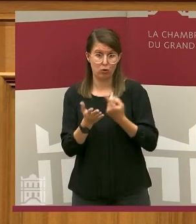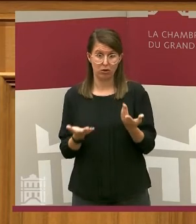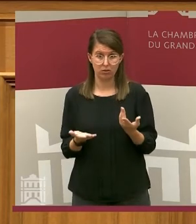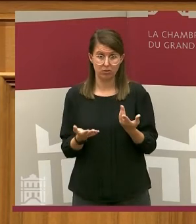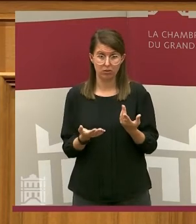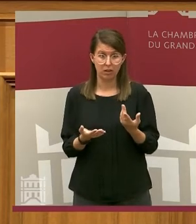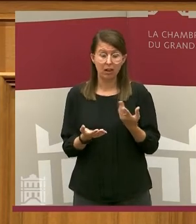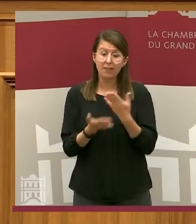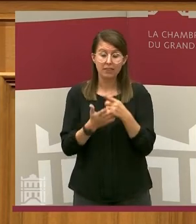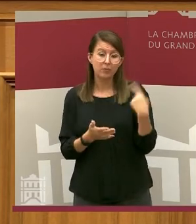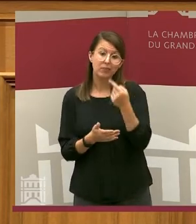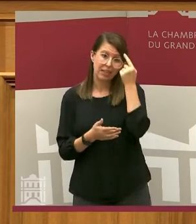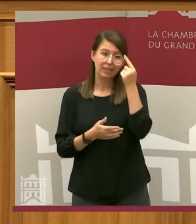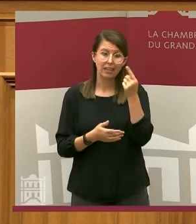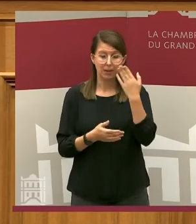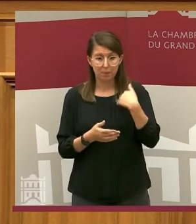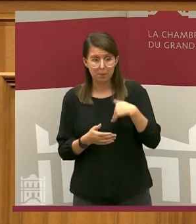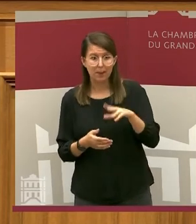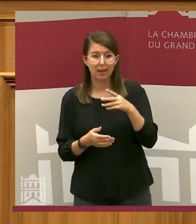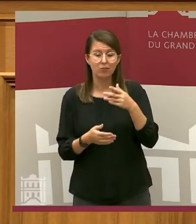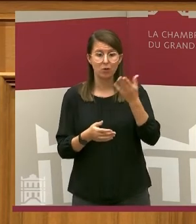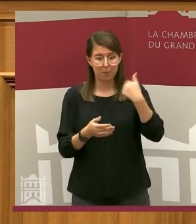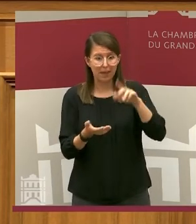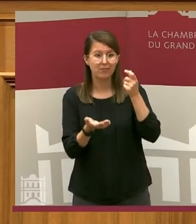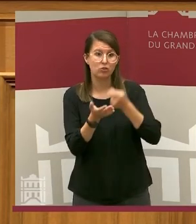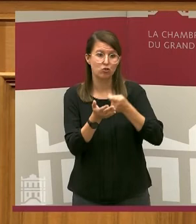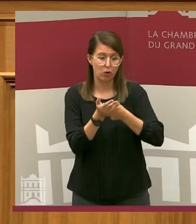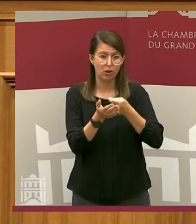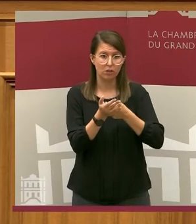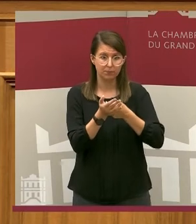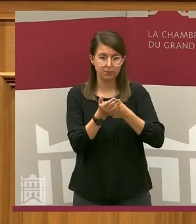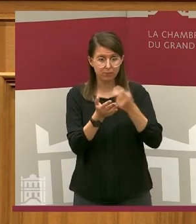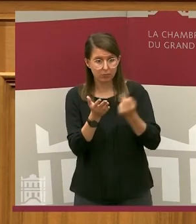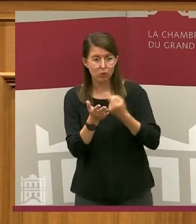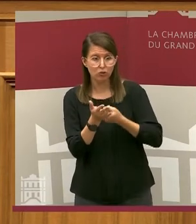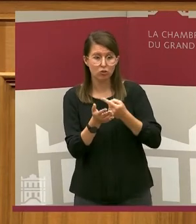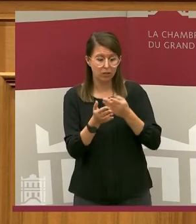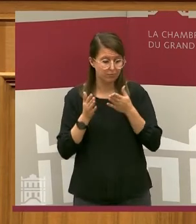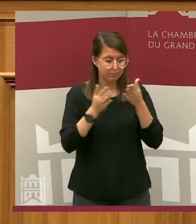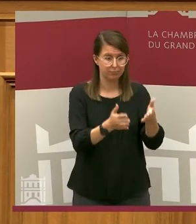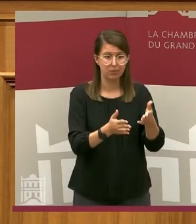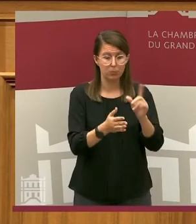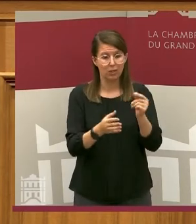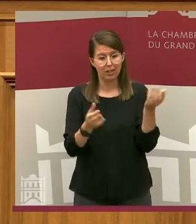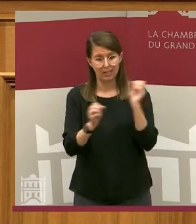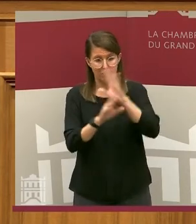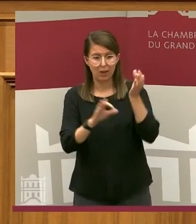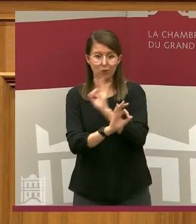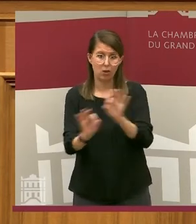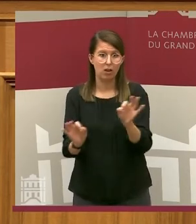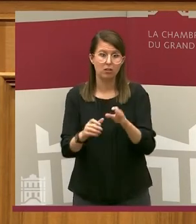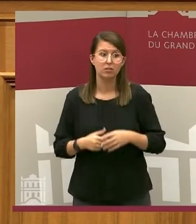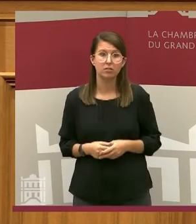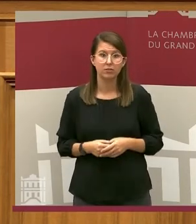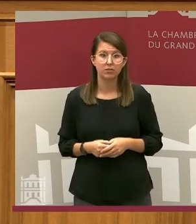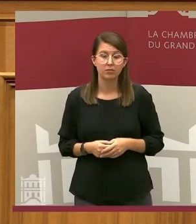er soll den ersten im Prinzip von der TWR fahren, eine einfache Steuer wirksam und klar für jeden.